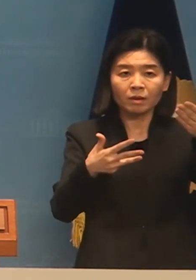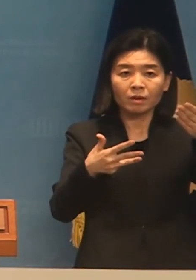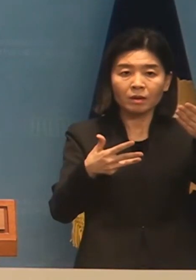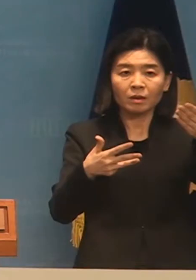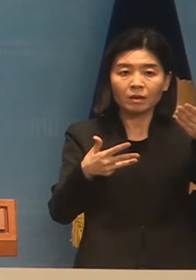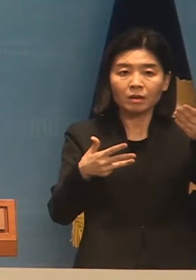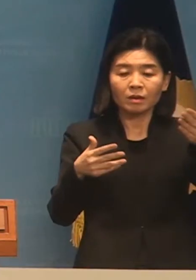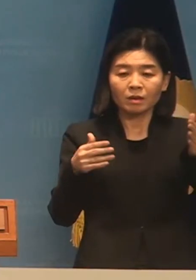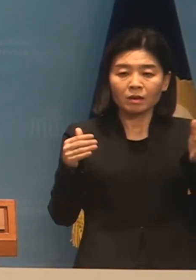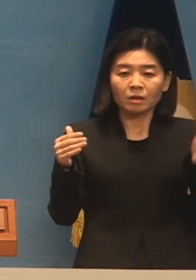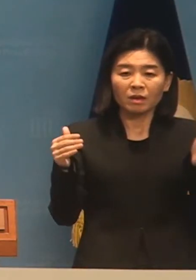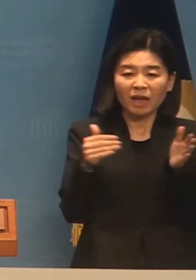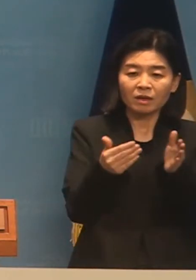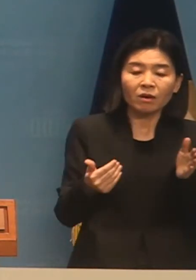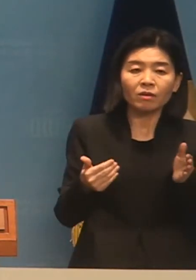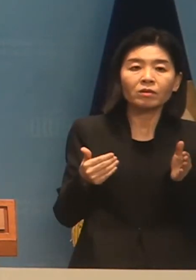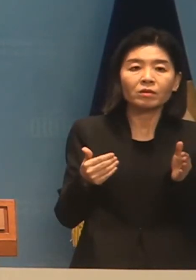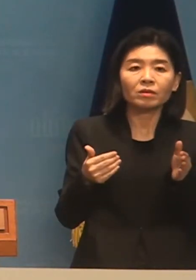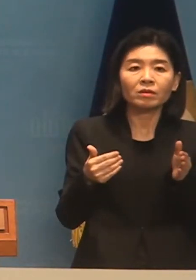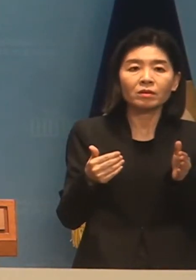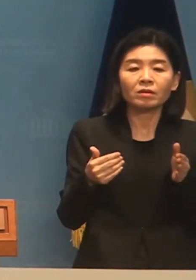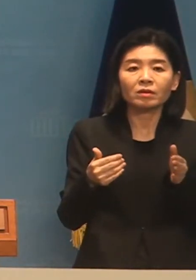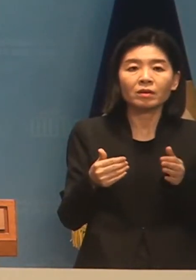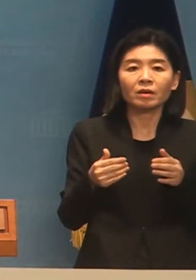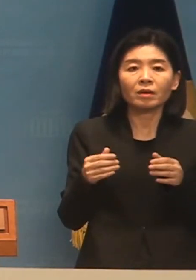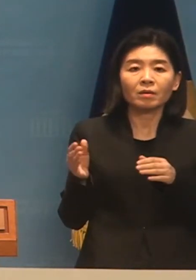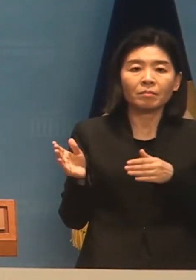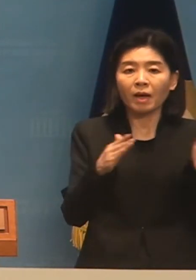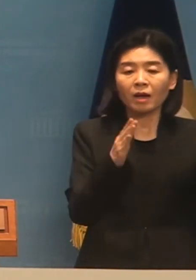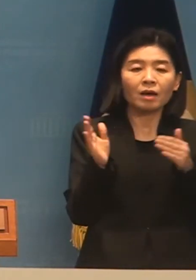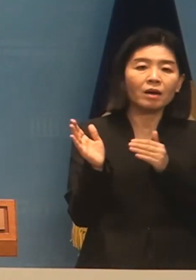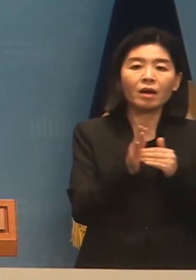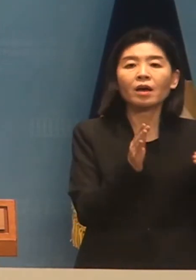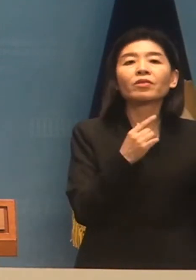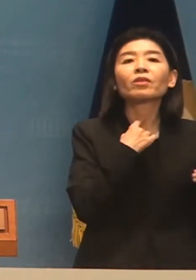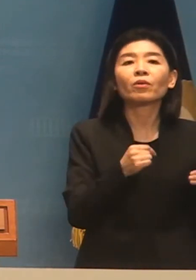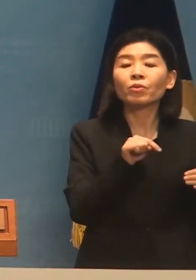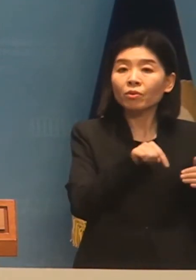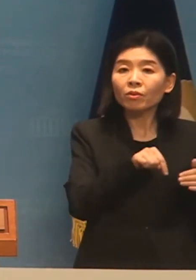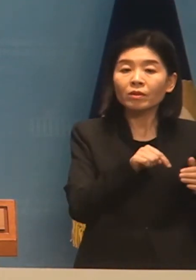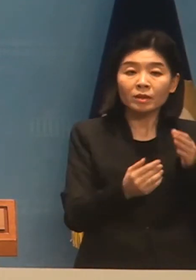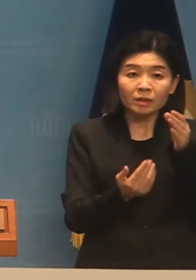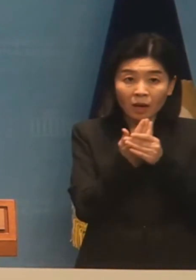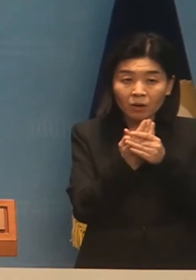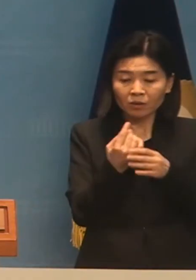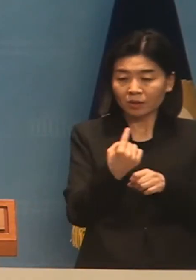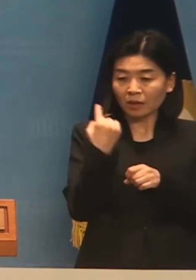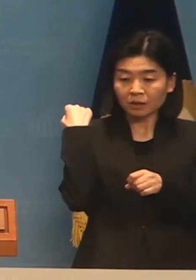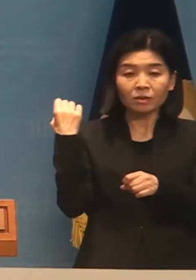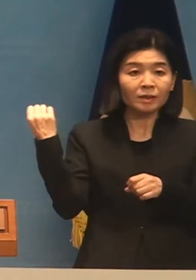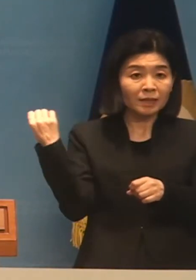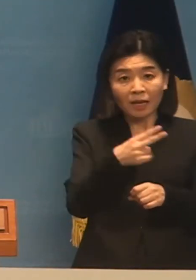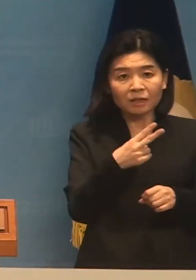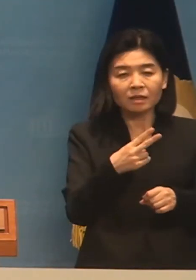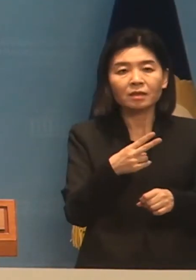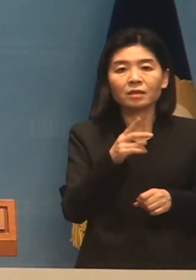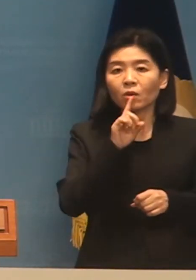하루 전날 땡처리하듯이 각하 처분한 적이 있습니다. 근데 그 사건을 저희가 작년에